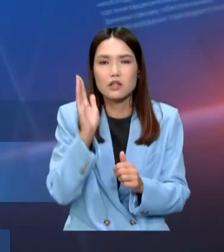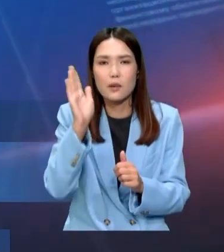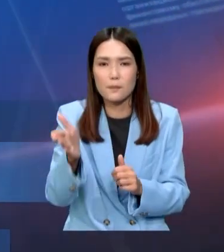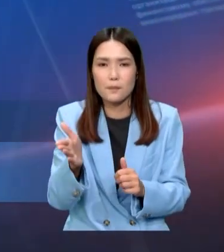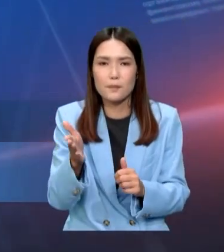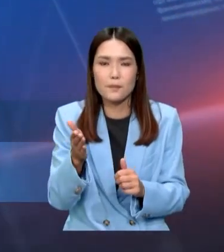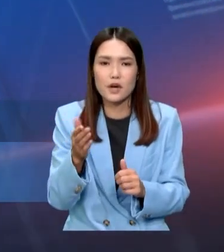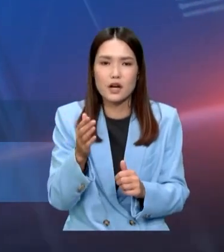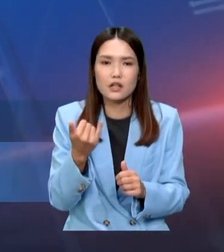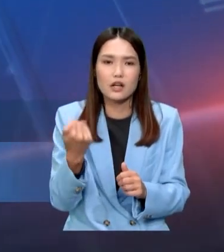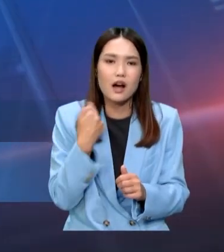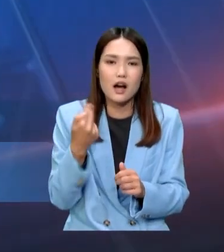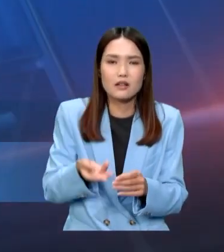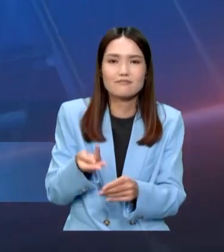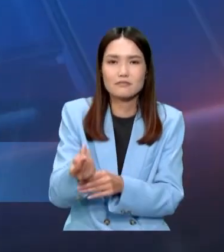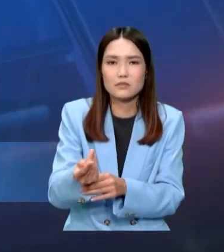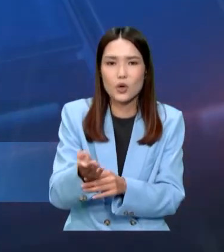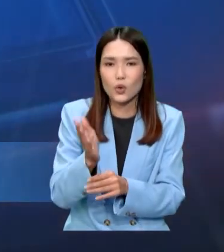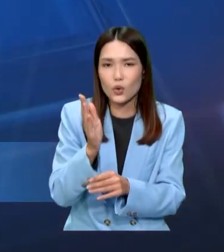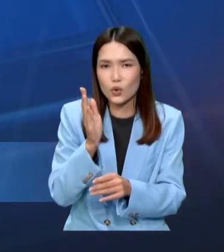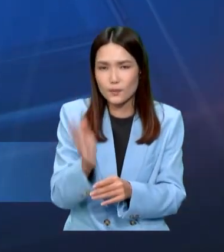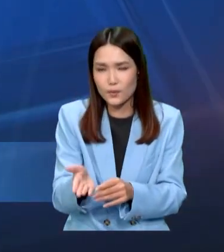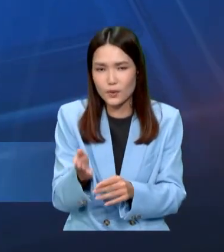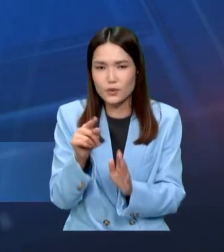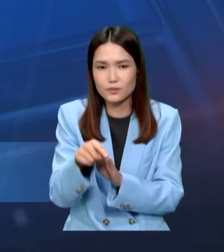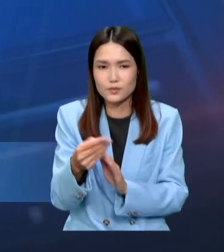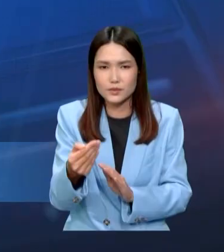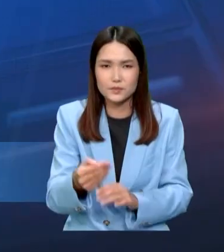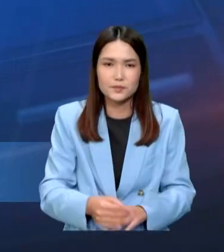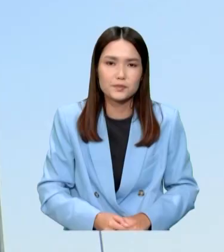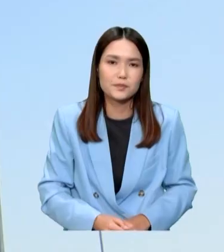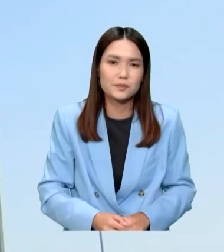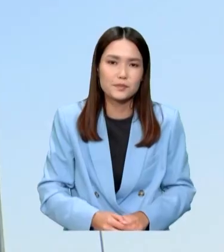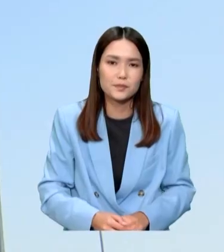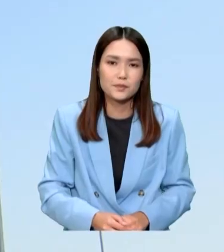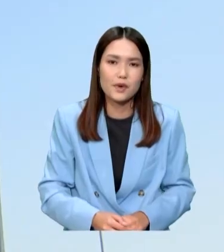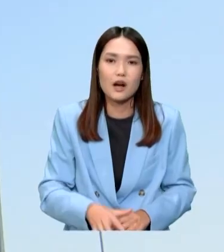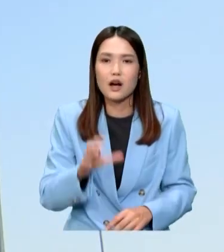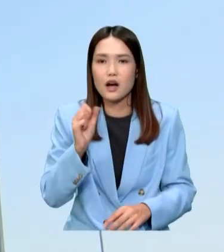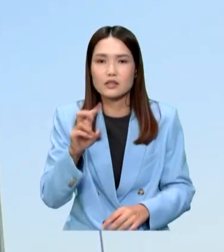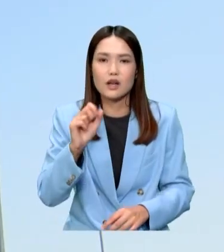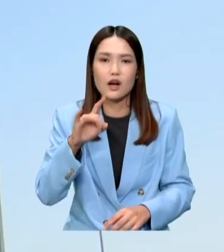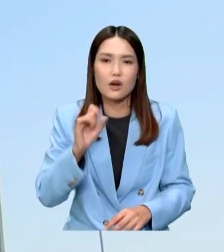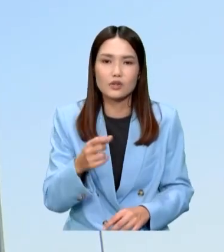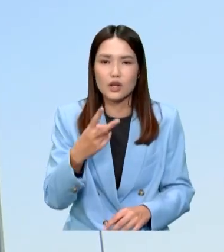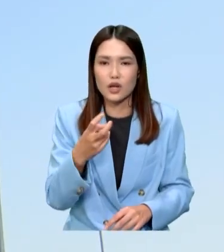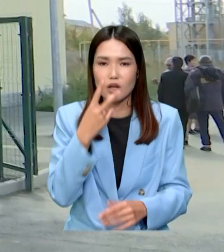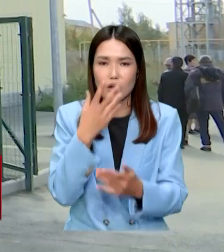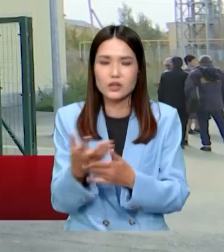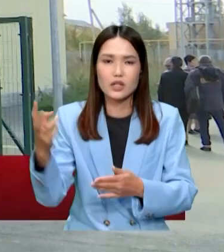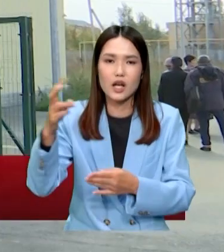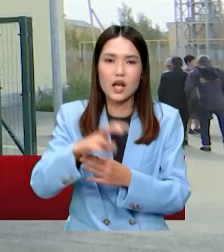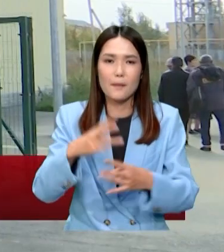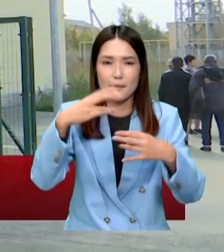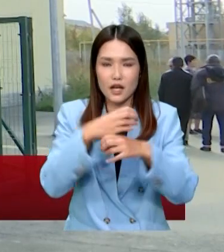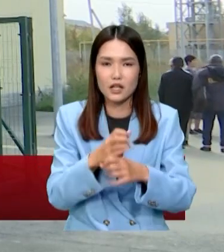будем закрывать эту имеющуюся задолженность перед ним. Ал Қарасудағы 200 келушіге арналған